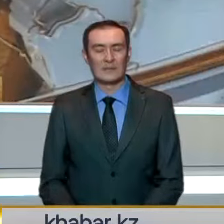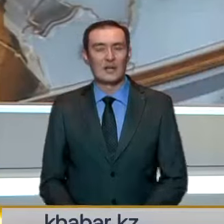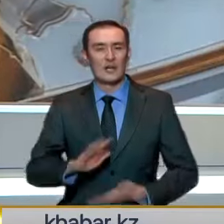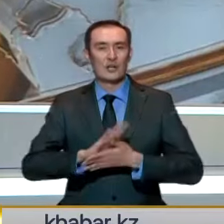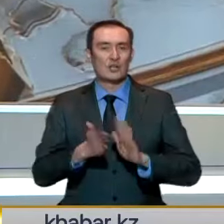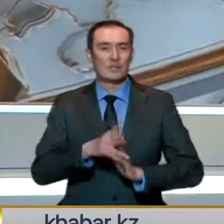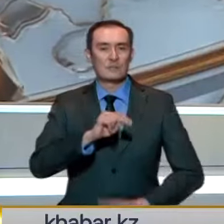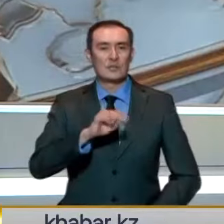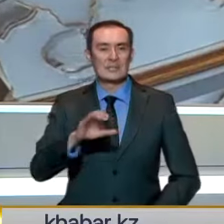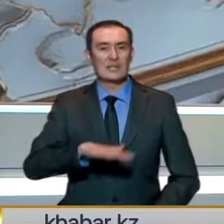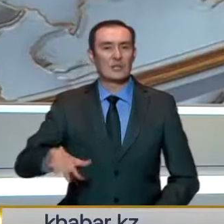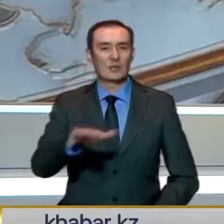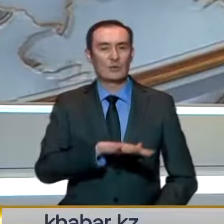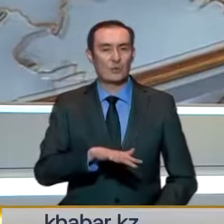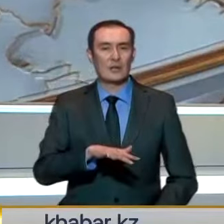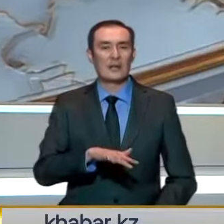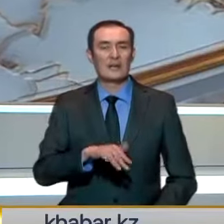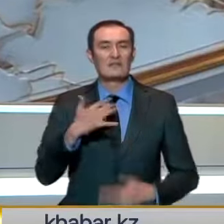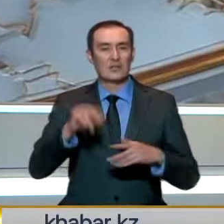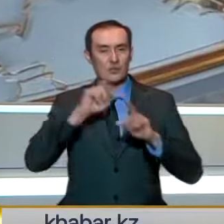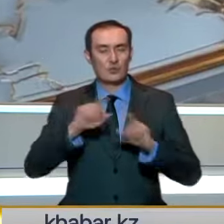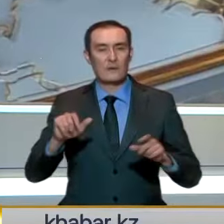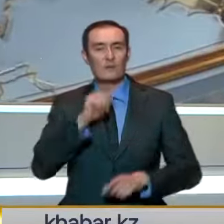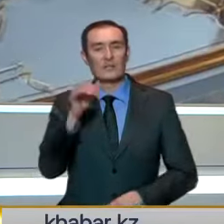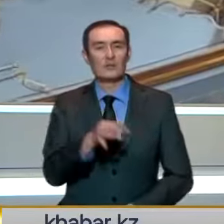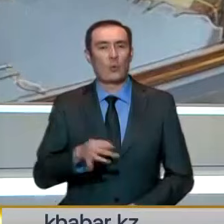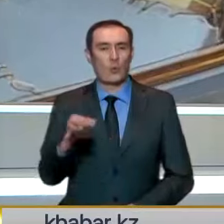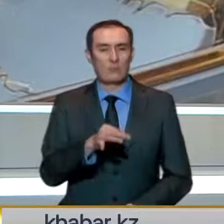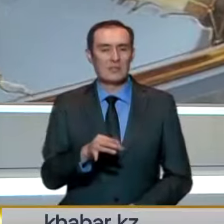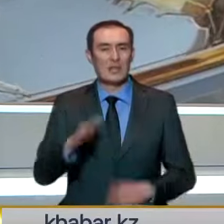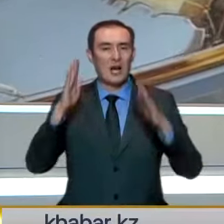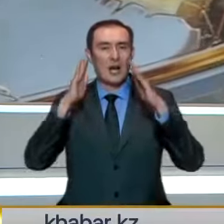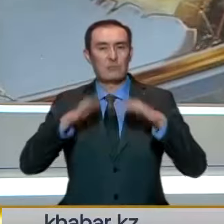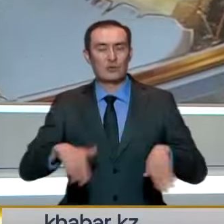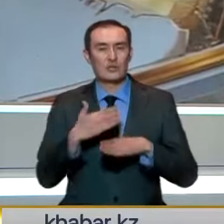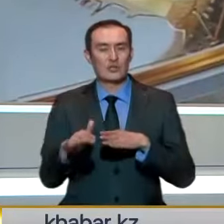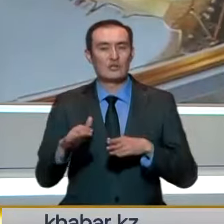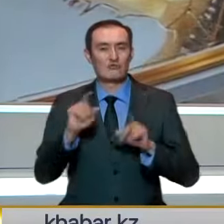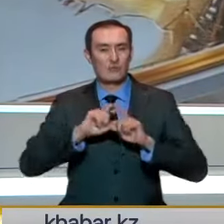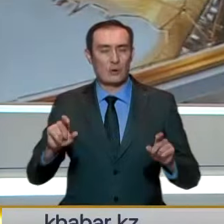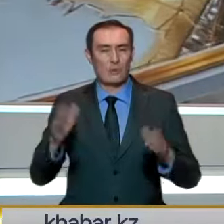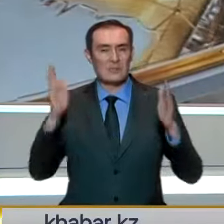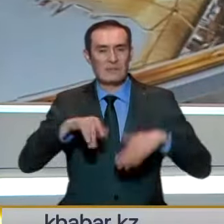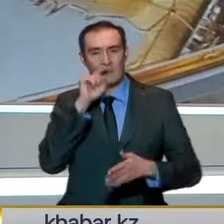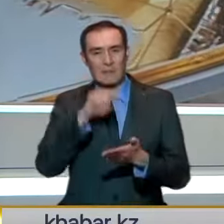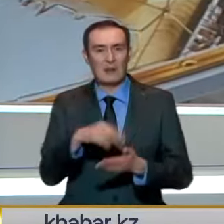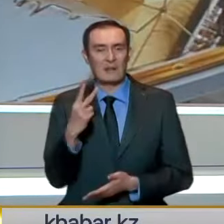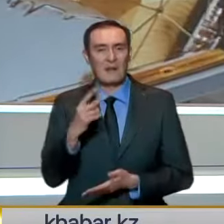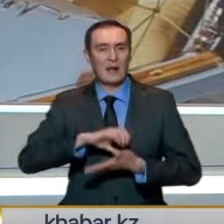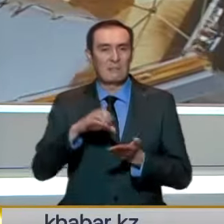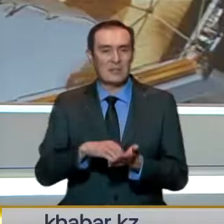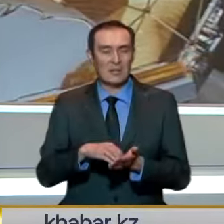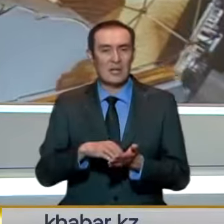Режим ЧС введен на территории Новонежинской средней школы в Костанайской области. Обрушилась часть здания школы. Под завалами оказались два